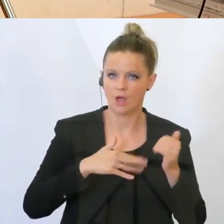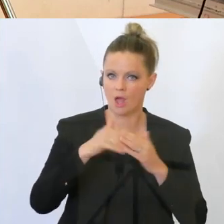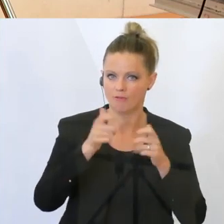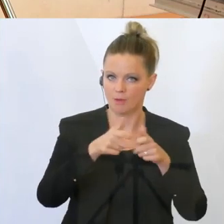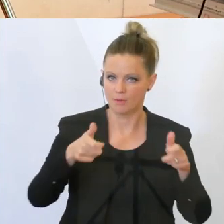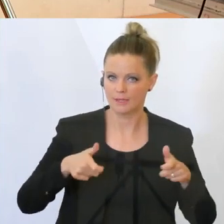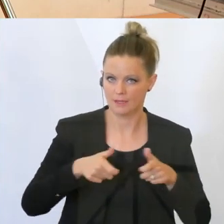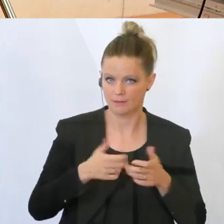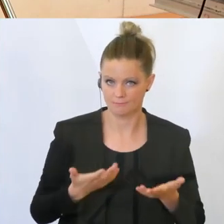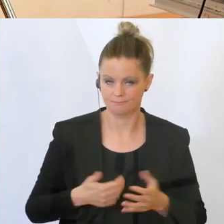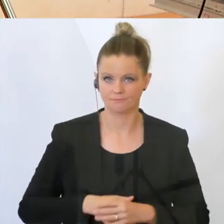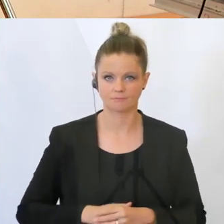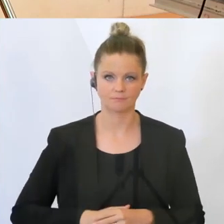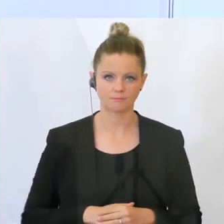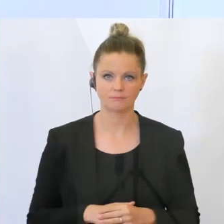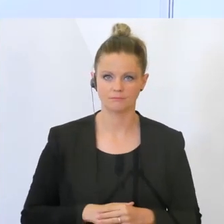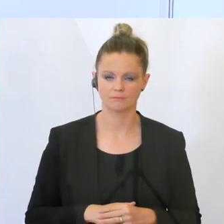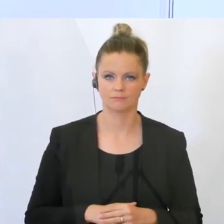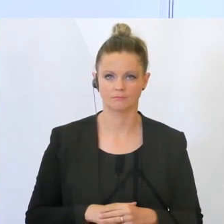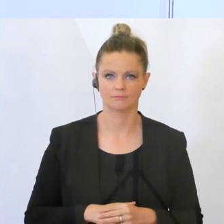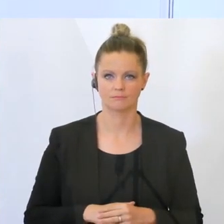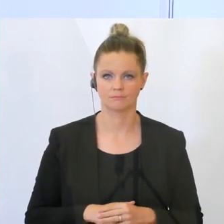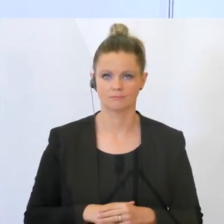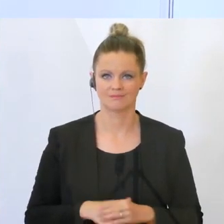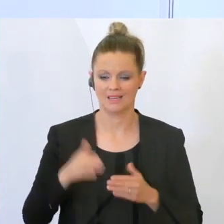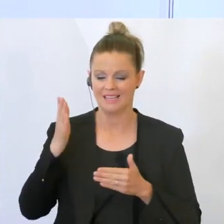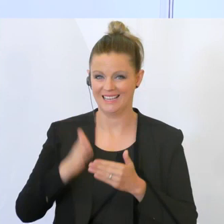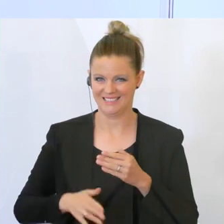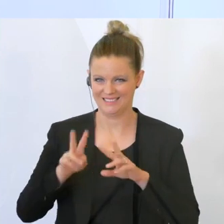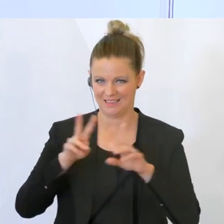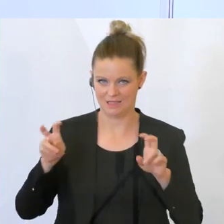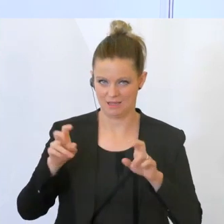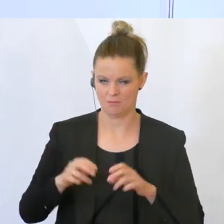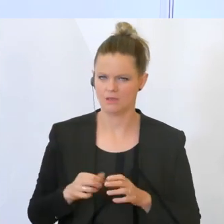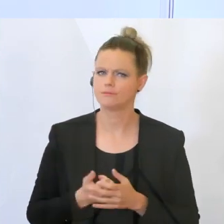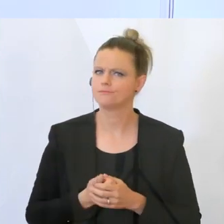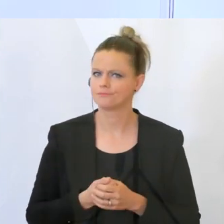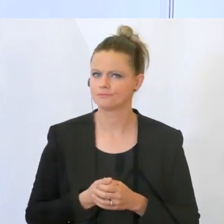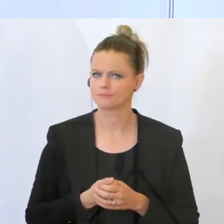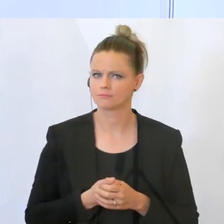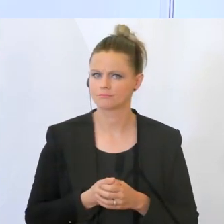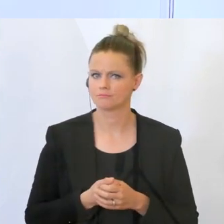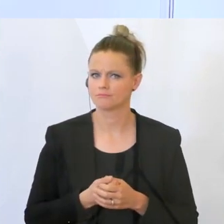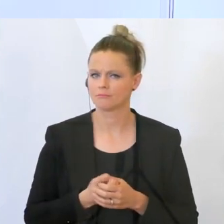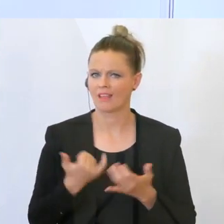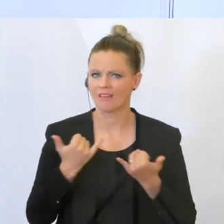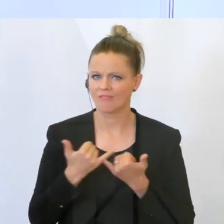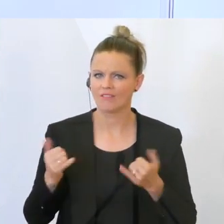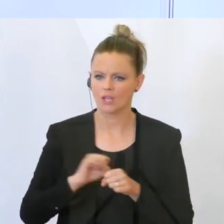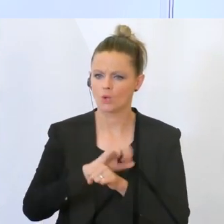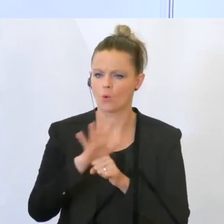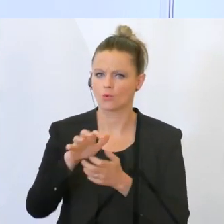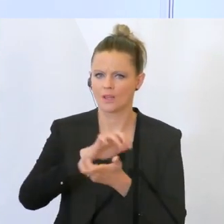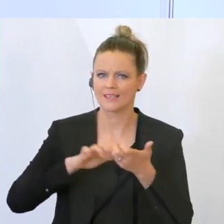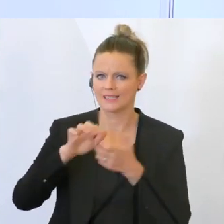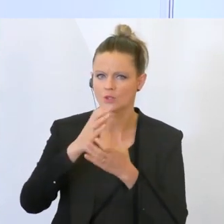Corona-Aufbaupaket. Also vielleicht zur letzten Frage. Da geht es um die Frage Lösung der Corona-Krise auf